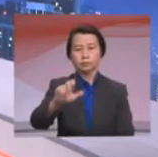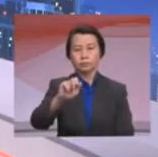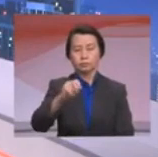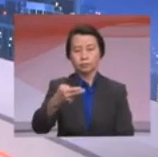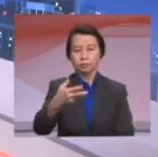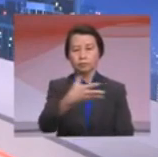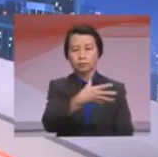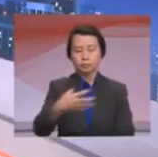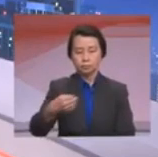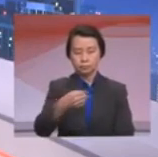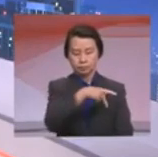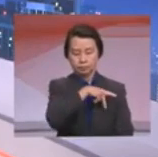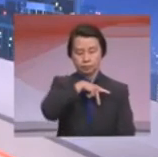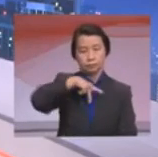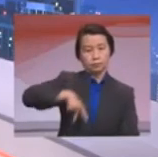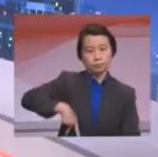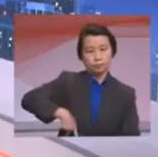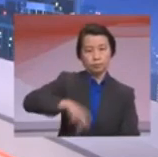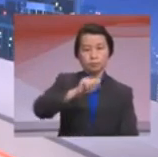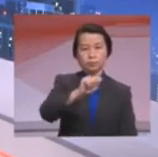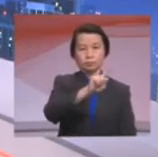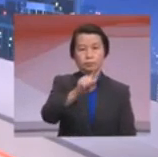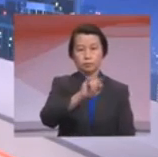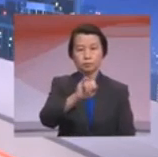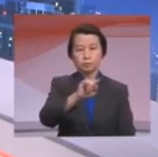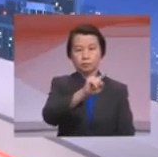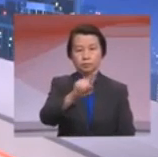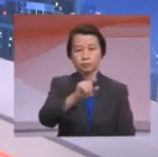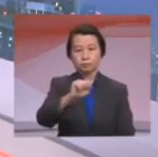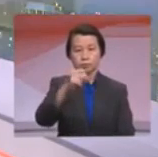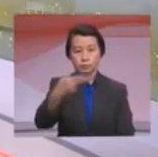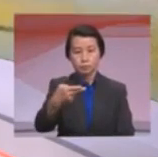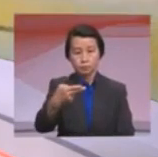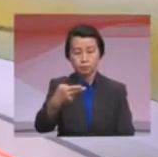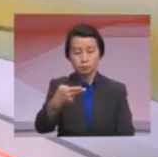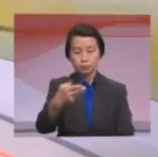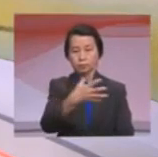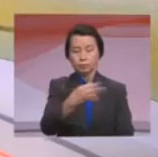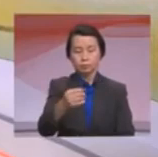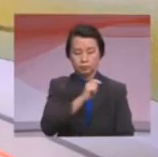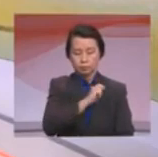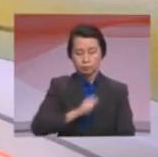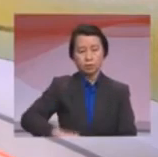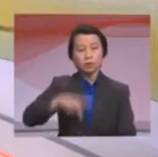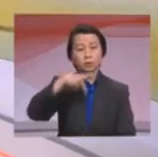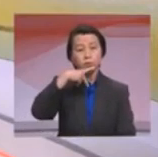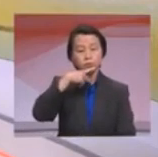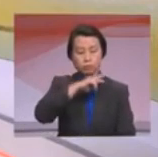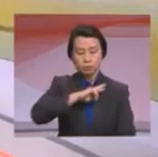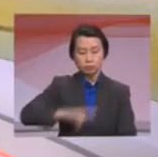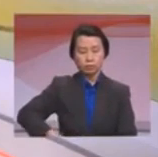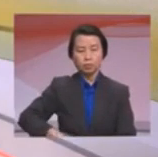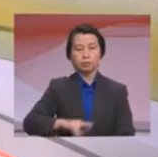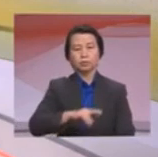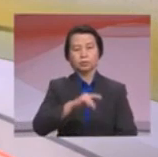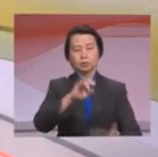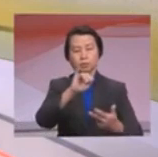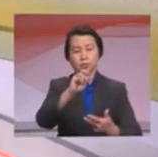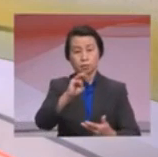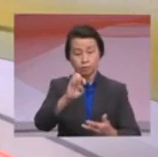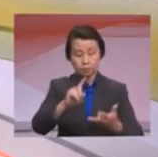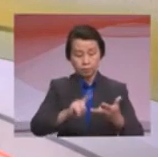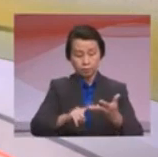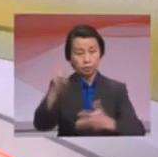Raja Permaisuri Agong Tunku Hajah Azizah Aminah Maimunah Iskandariah serta Tengku Puteri Raja Tengku Puteri Iman